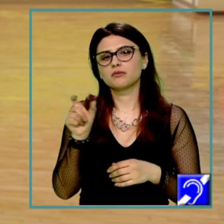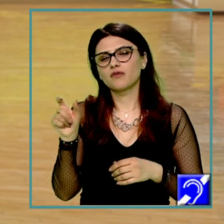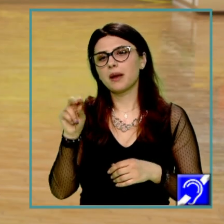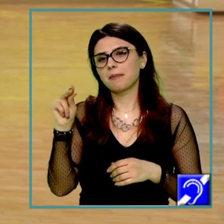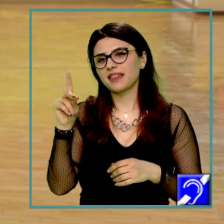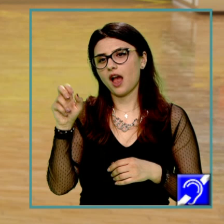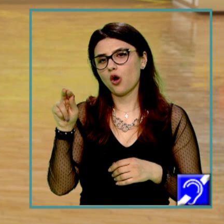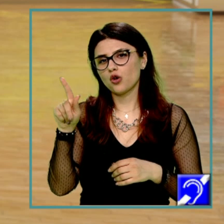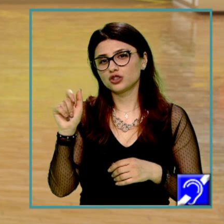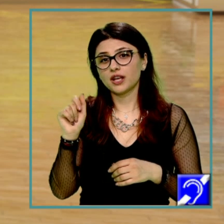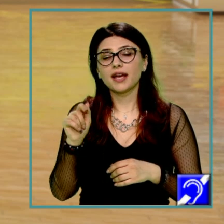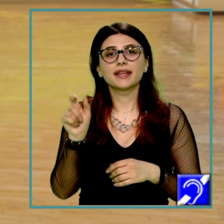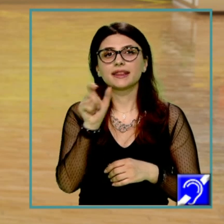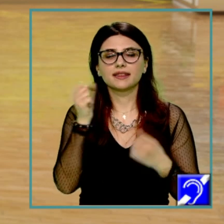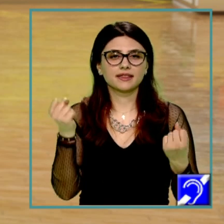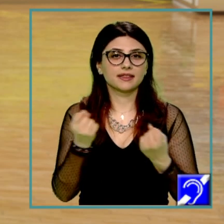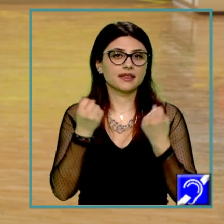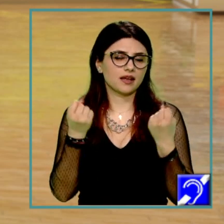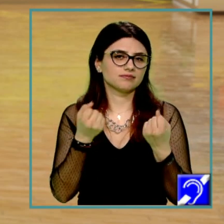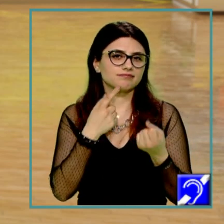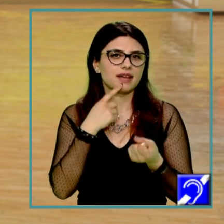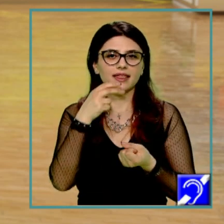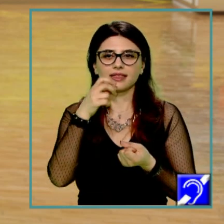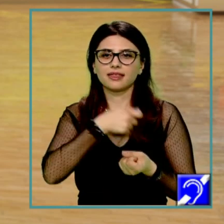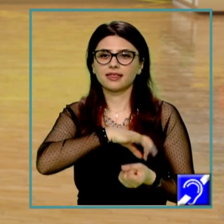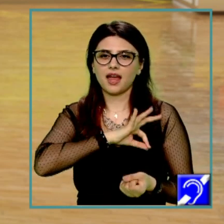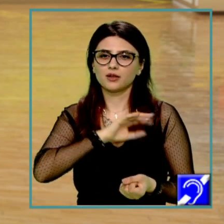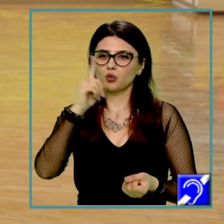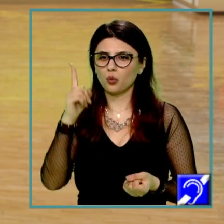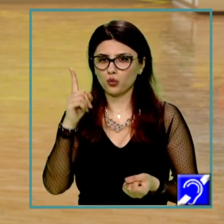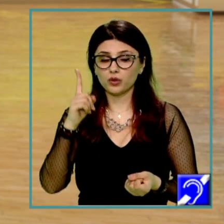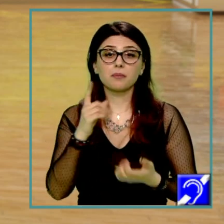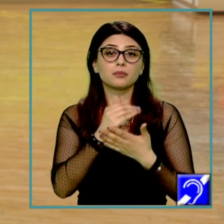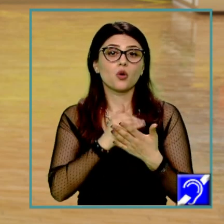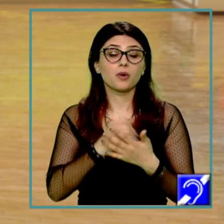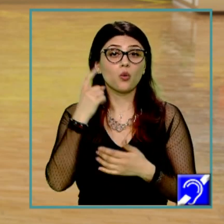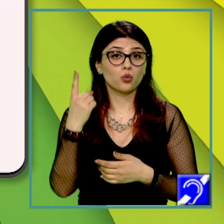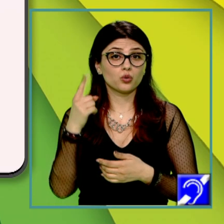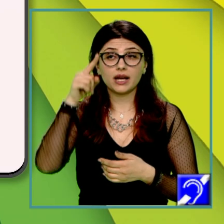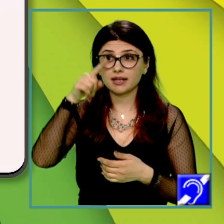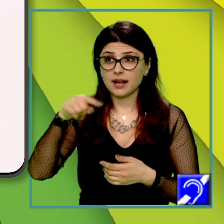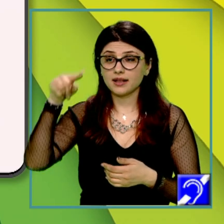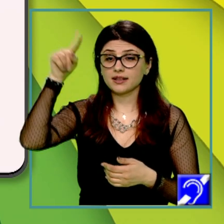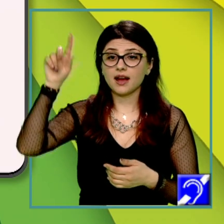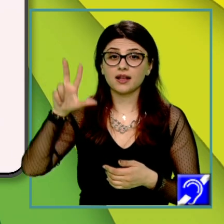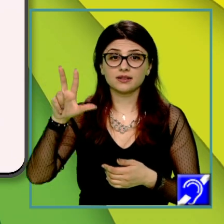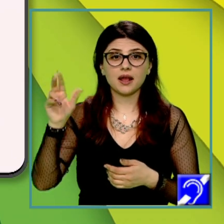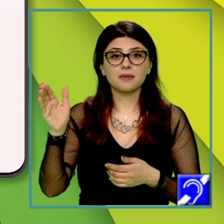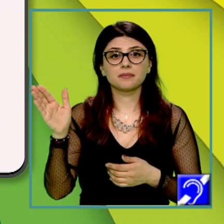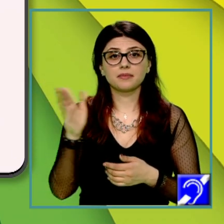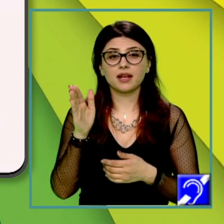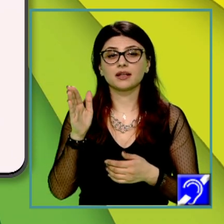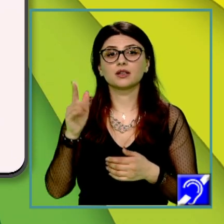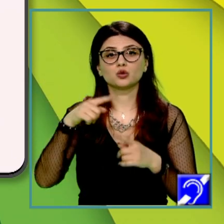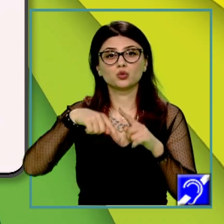procesului de antrenament problema 1 Arătați că radical din 3 pe lângă 1 supra radical